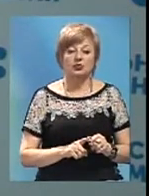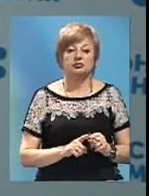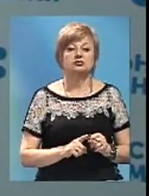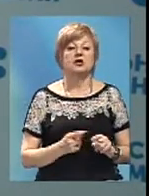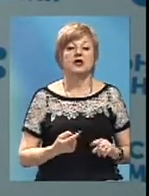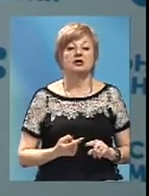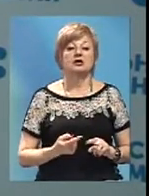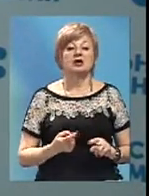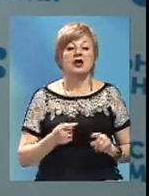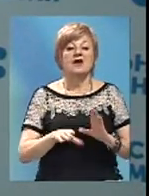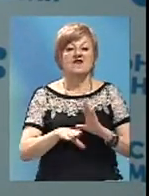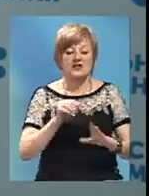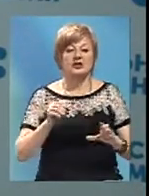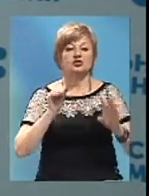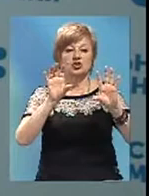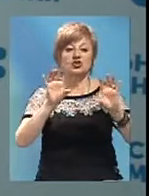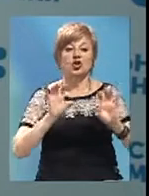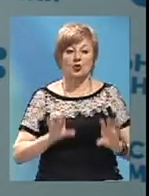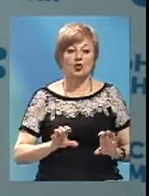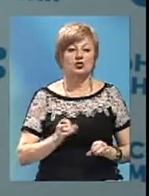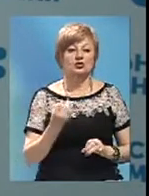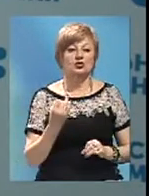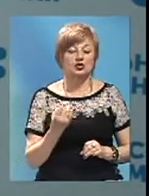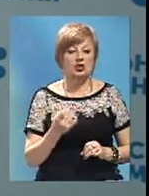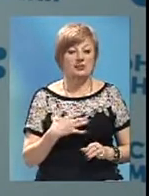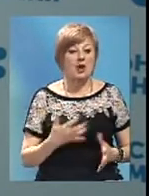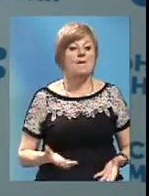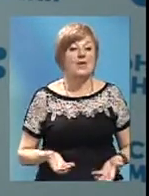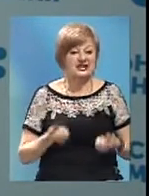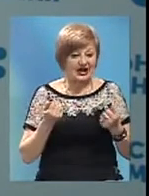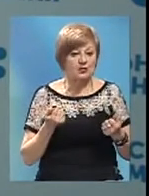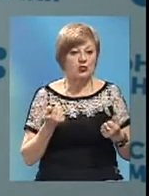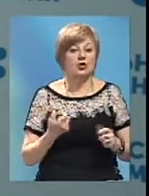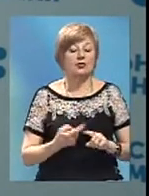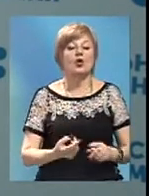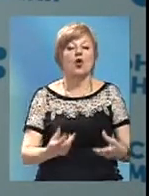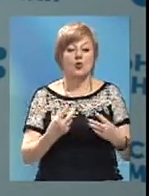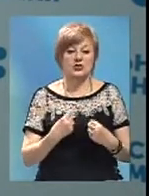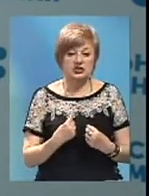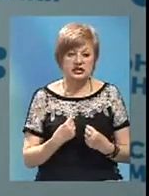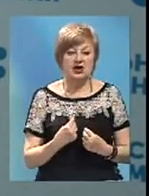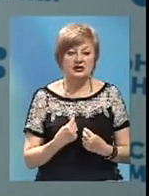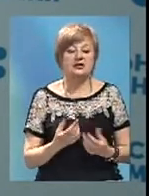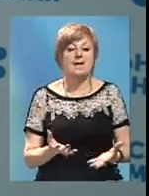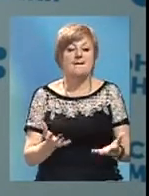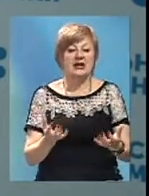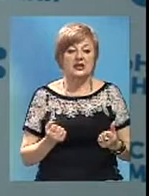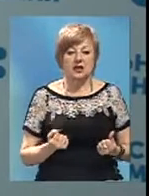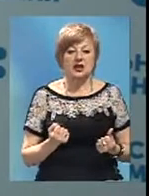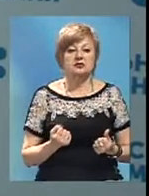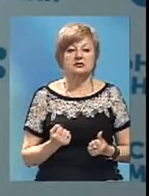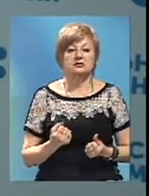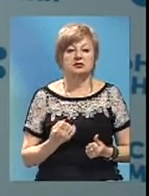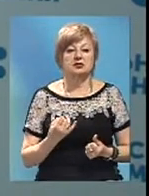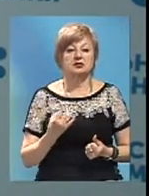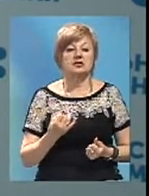цей виборчий кодекс, який ми зараз підтримуємо, і, до речі, який обіцяв прийняти і